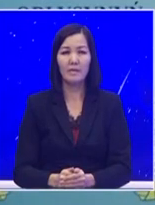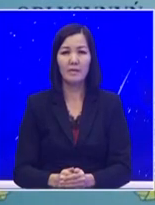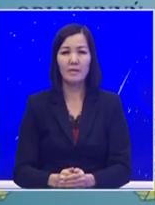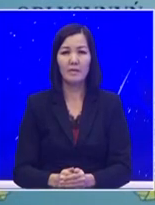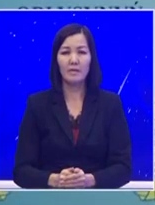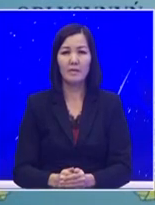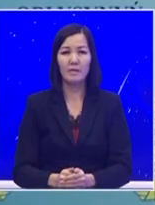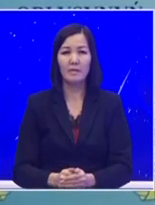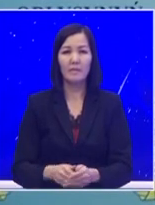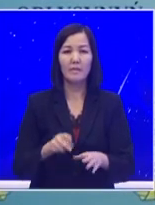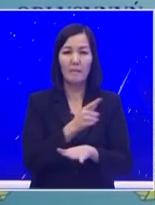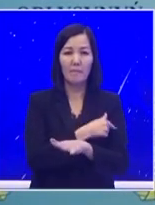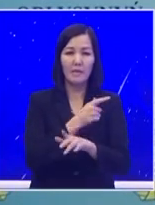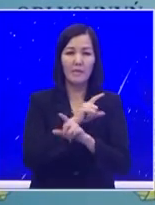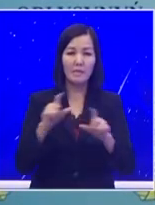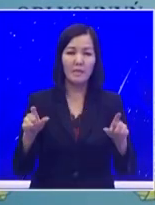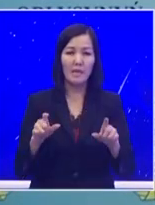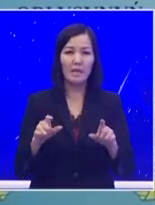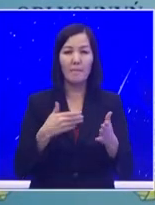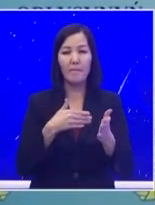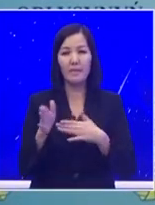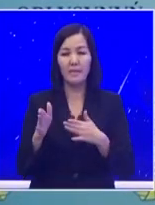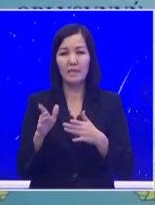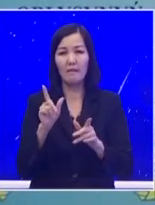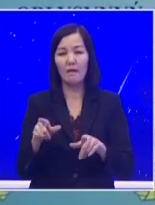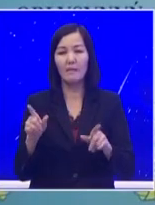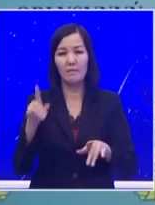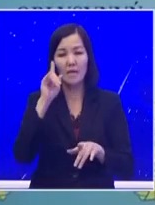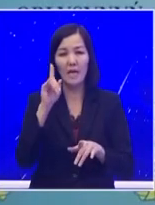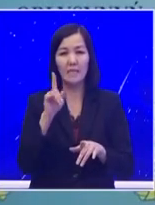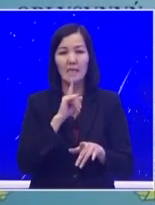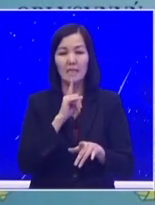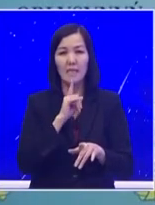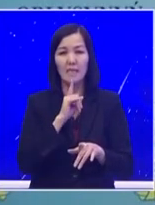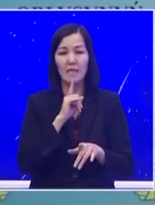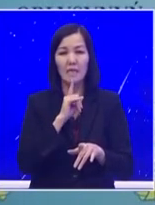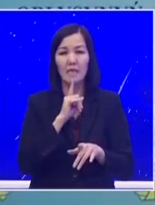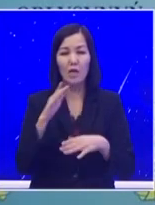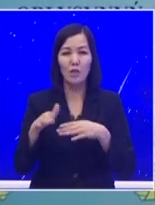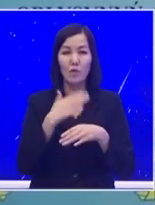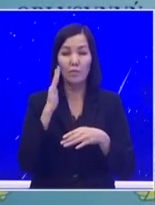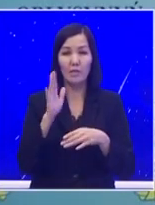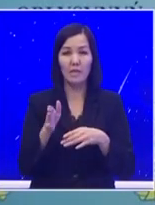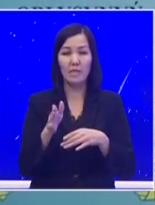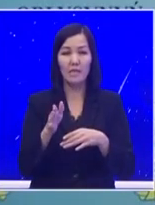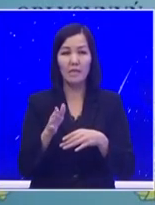медицинского обследования. Медициналық тексеруден бас тартқан азаматтар Қазақстан Республикасының заңына сәйкес жауапкершілікке